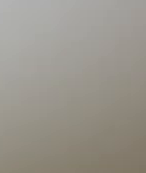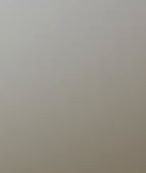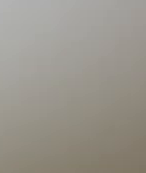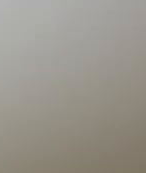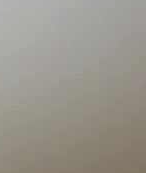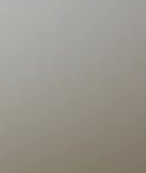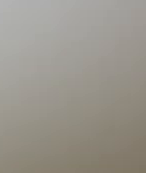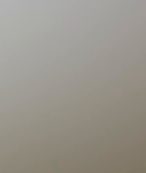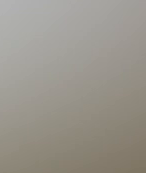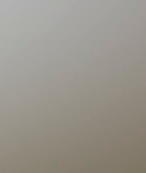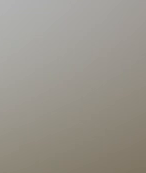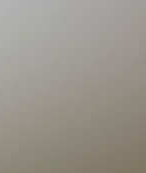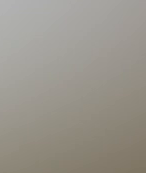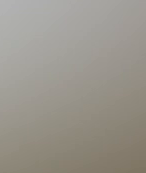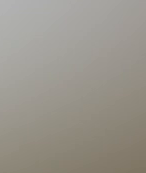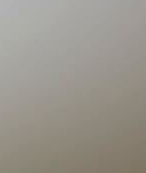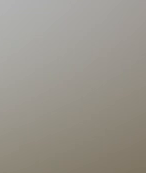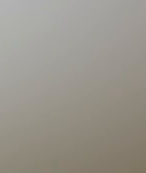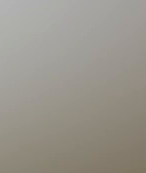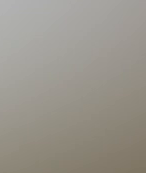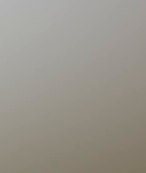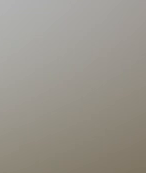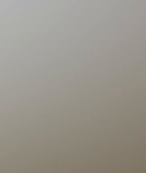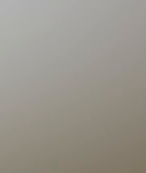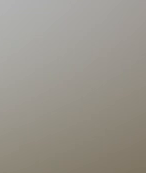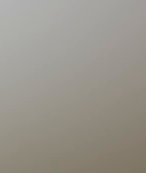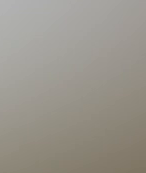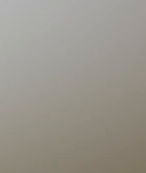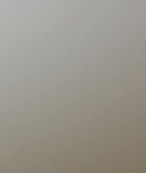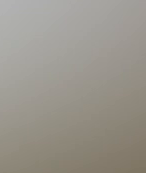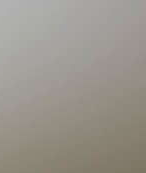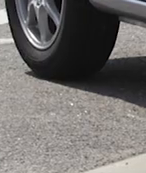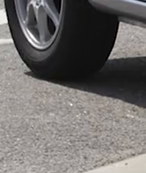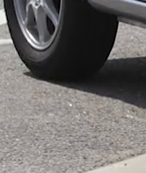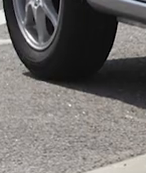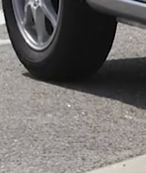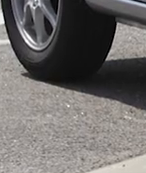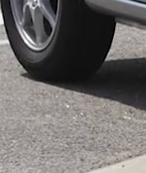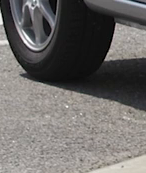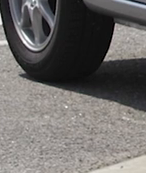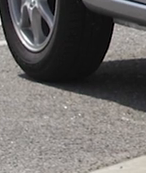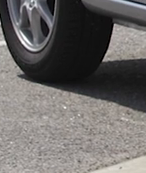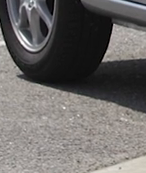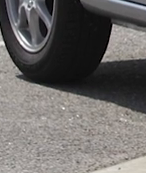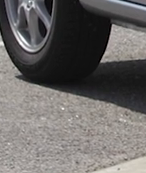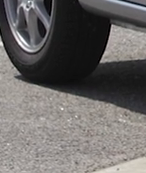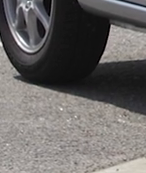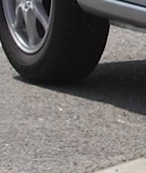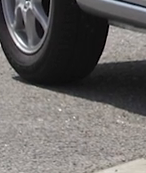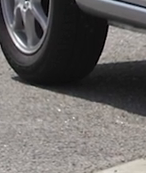2022 di IM Berjaya Johor dan yang keempat 9 hari bulan ke-11